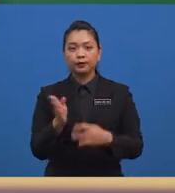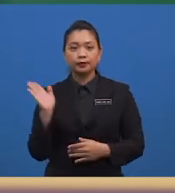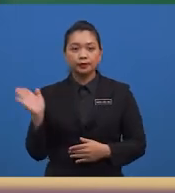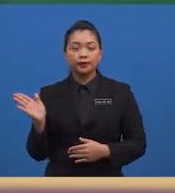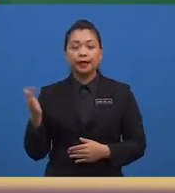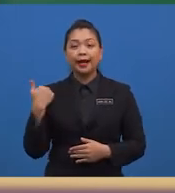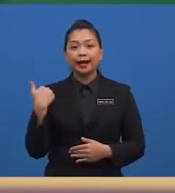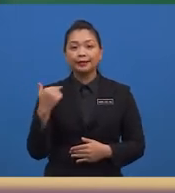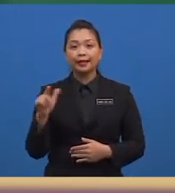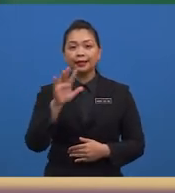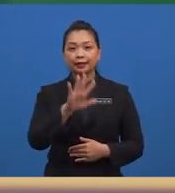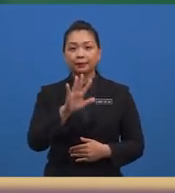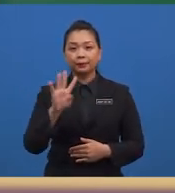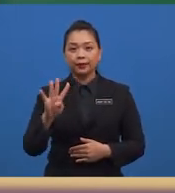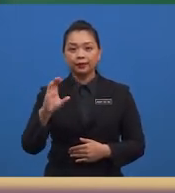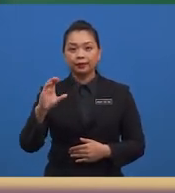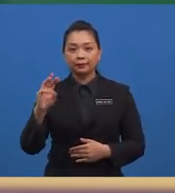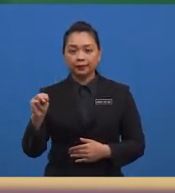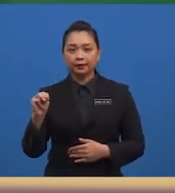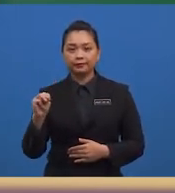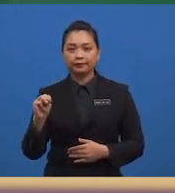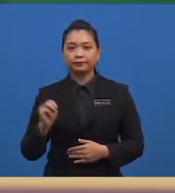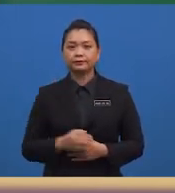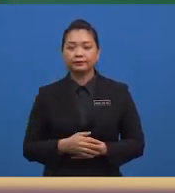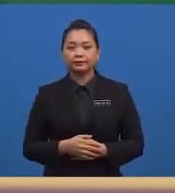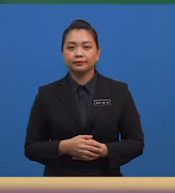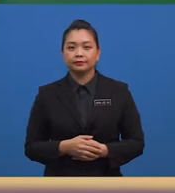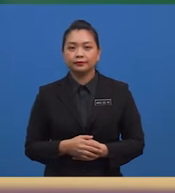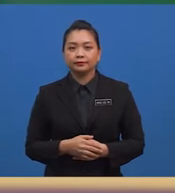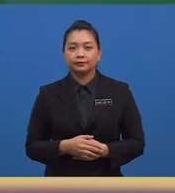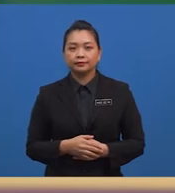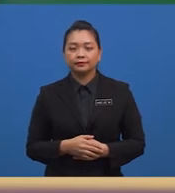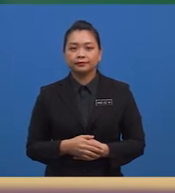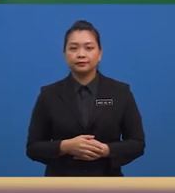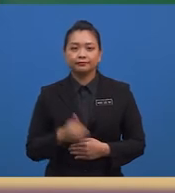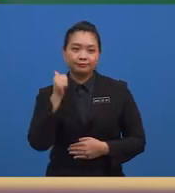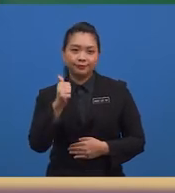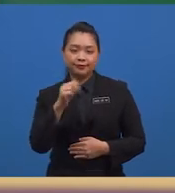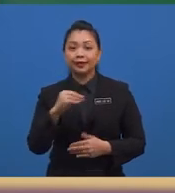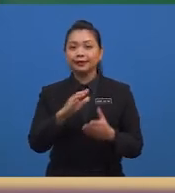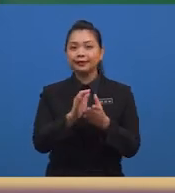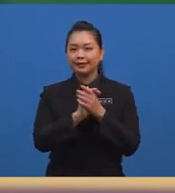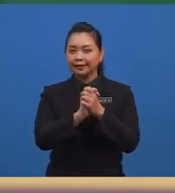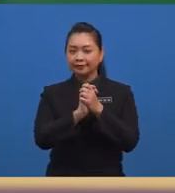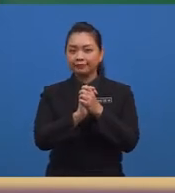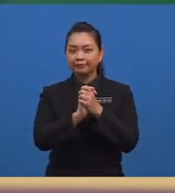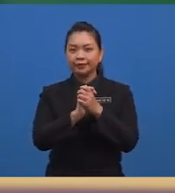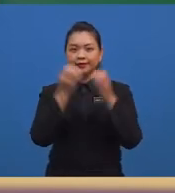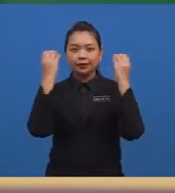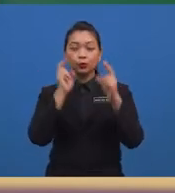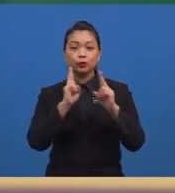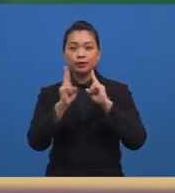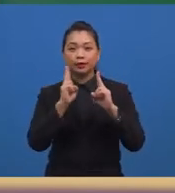ialah 54 cm. Syabas dan tahniah